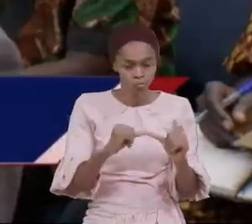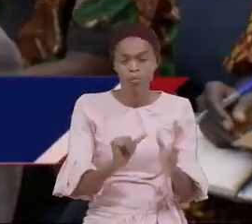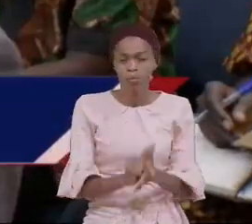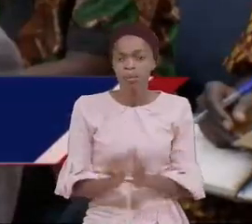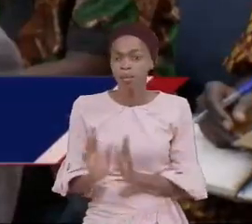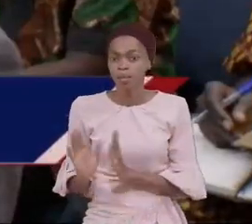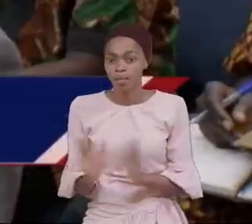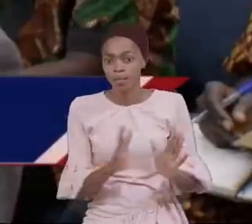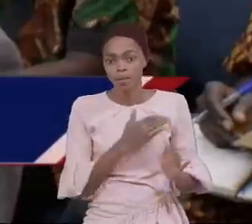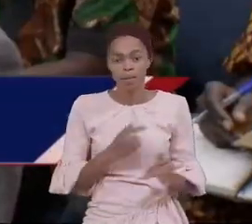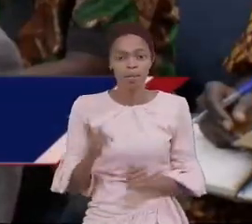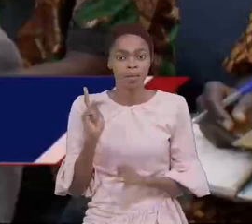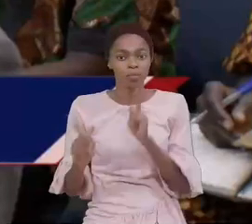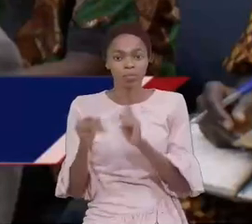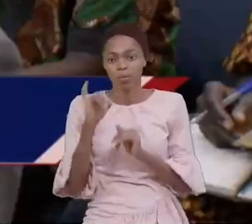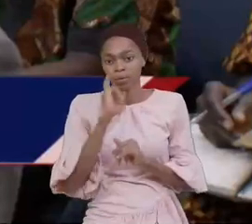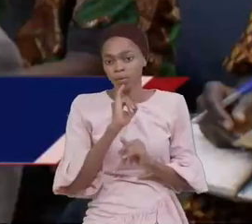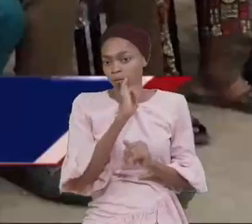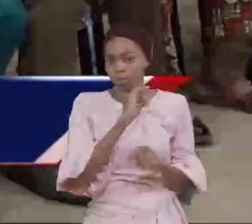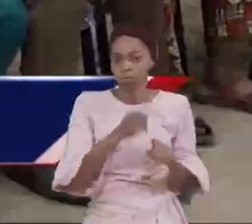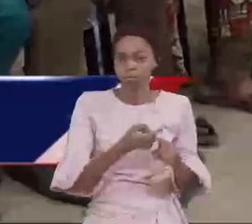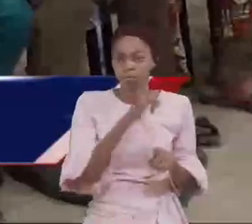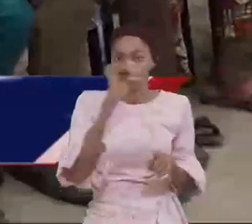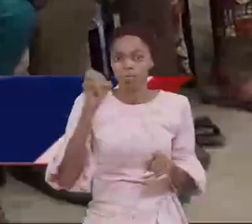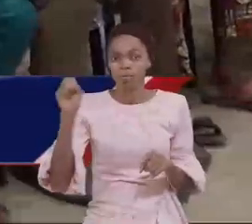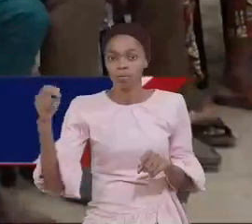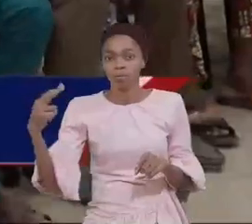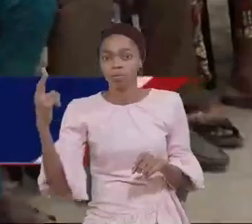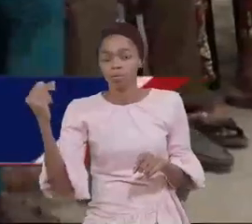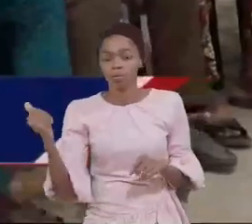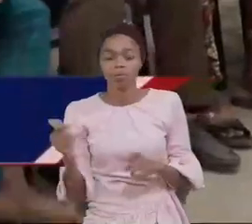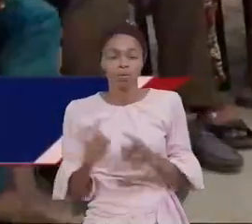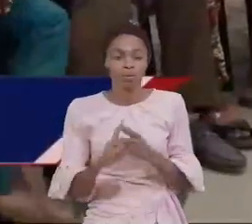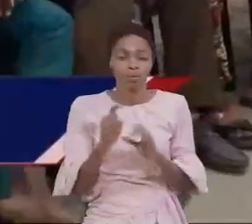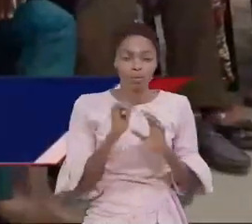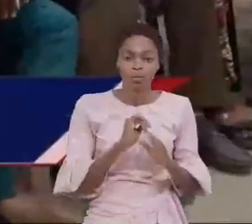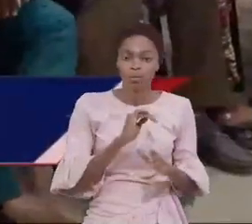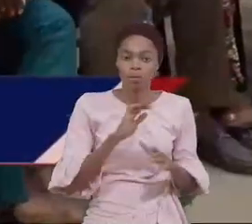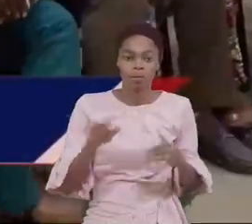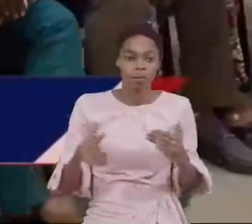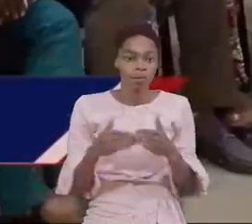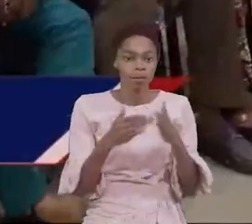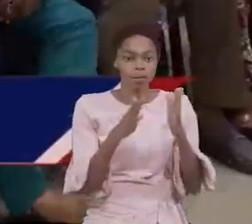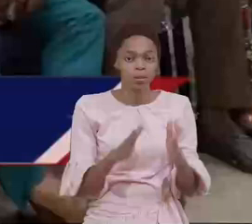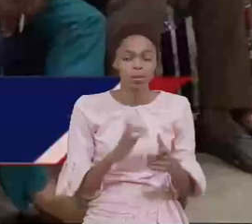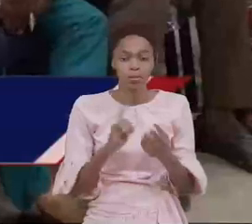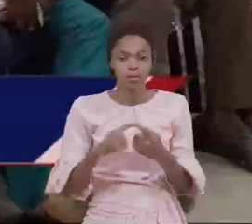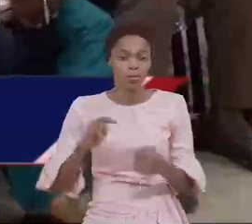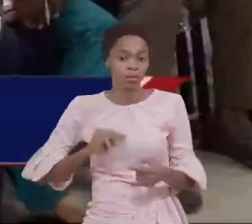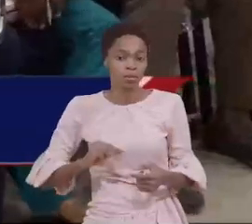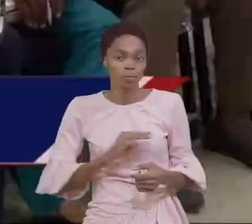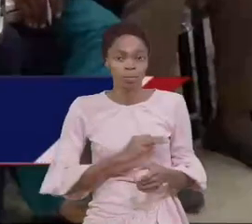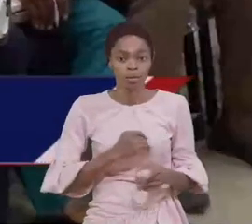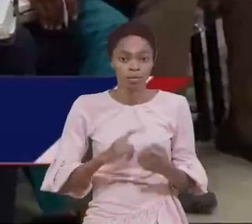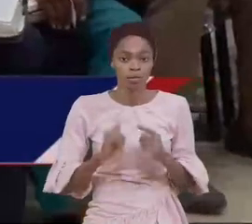pour Israël et continue ce plan de Josué, les dirigeants, tout le monde jusqu'aux membres et les enfants.